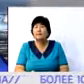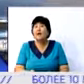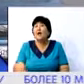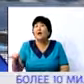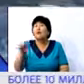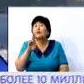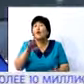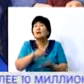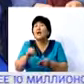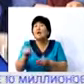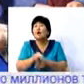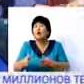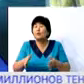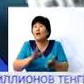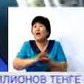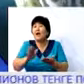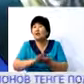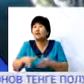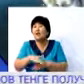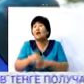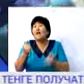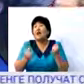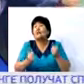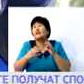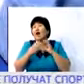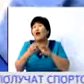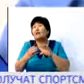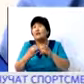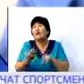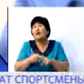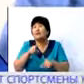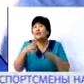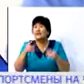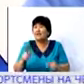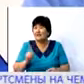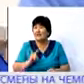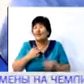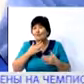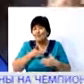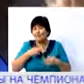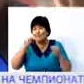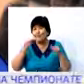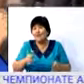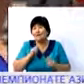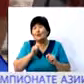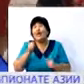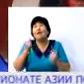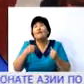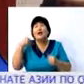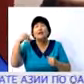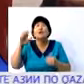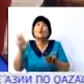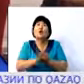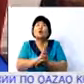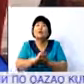Всех, кто занят ремонтом дорог, очисткой улиц, а также водителей общественного транспорта, в этот день ждал приятный сюрприз. В обеденный перерыв их